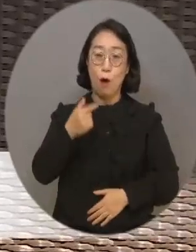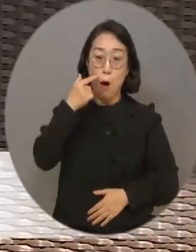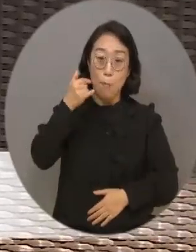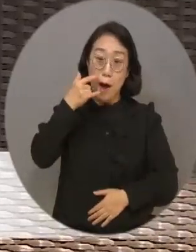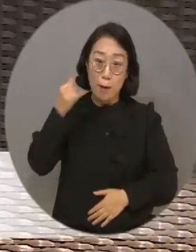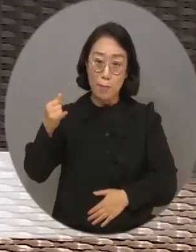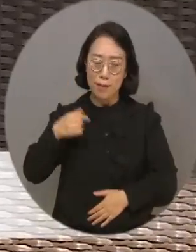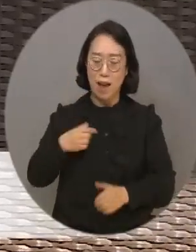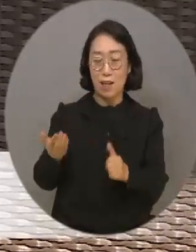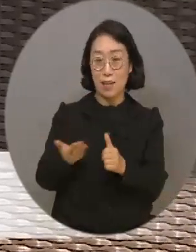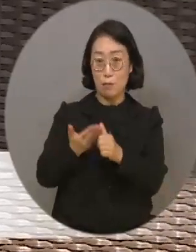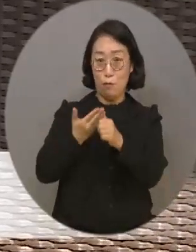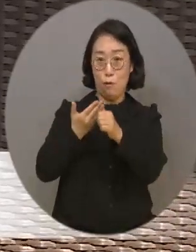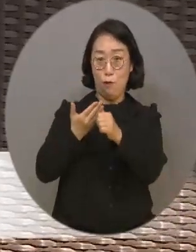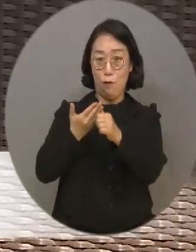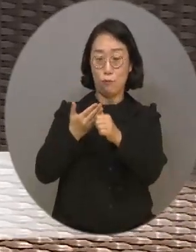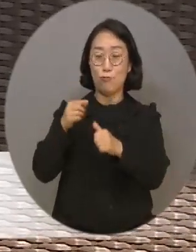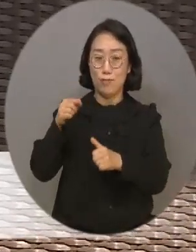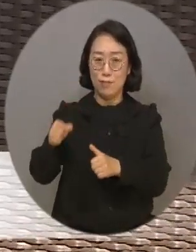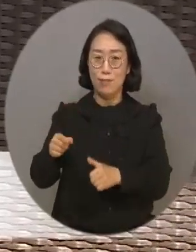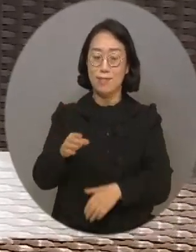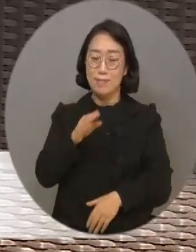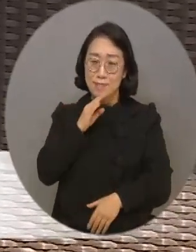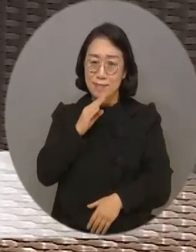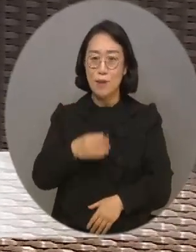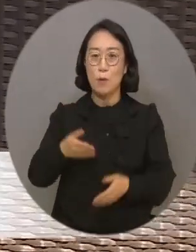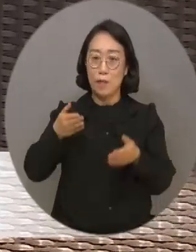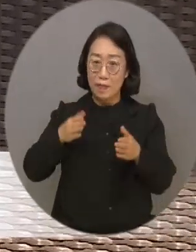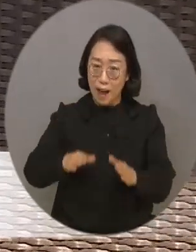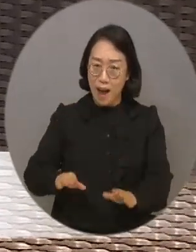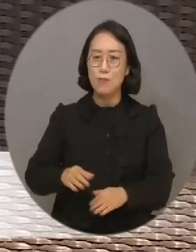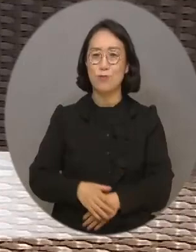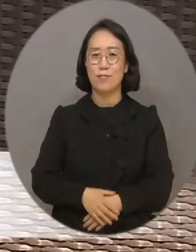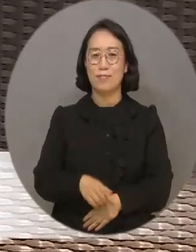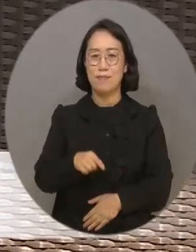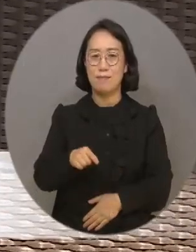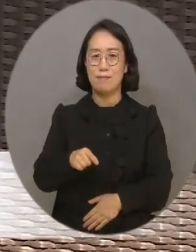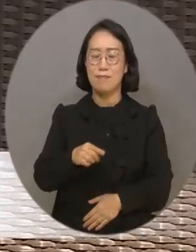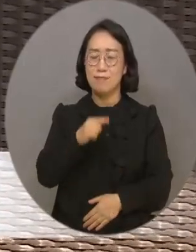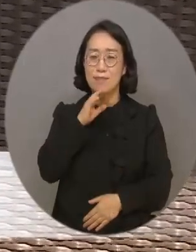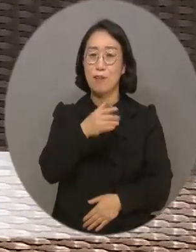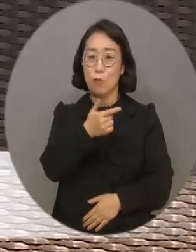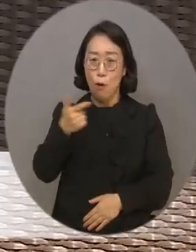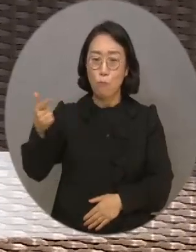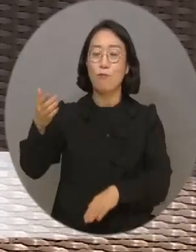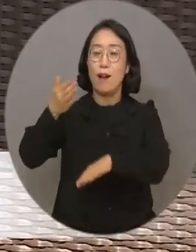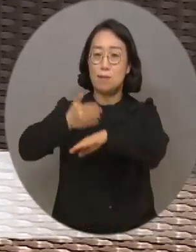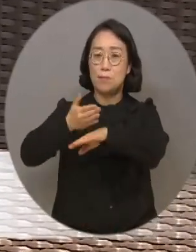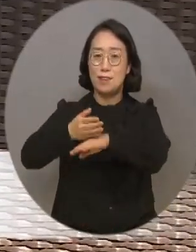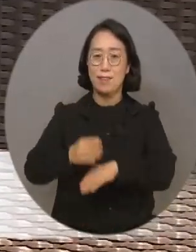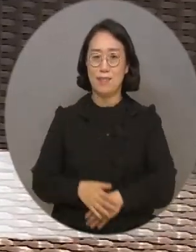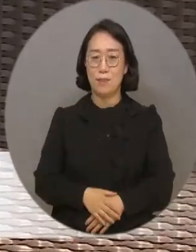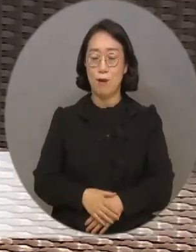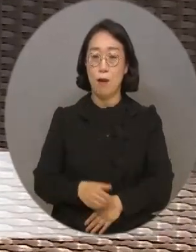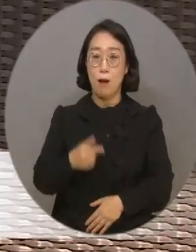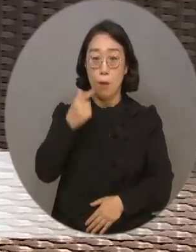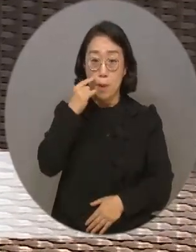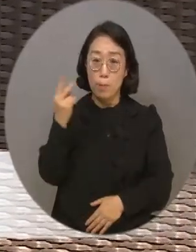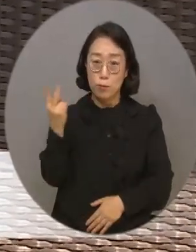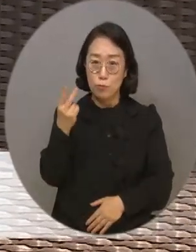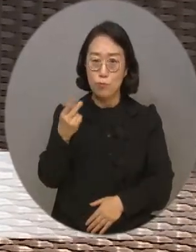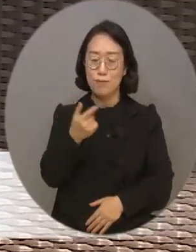아빠 이만큼 커 키워주신 거 낳아주시고 길러주셔서 너무 하나 감사드리고 엄마 아빠